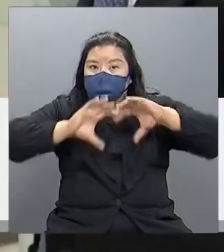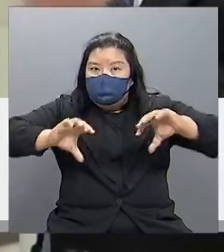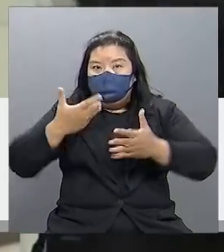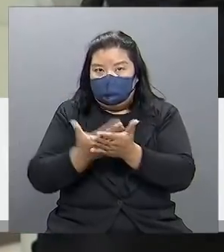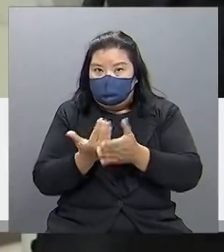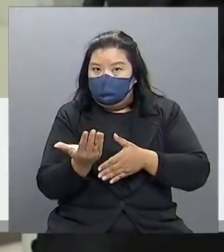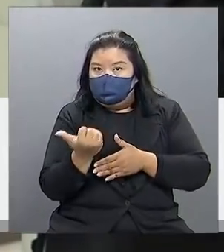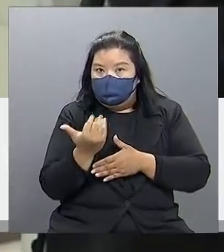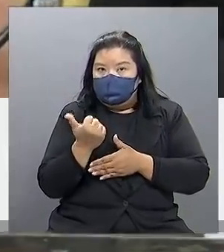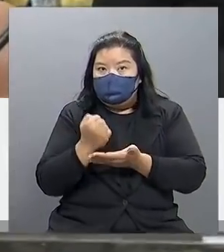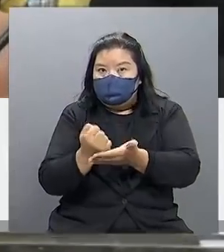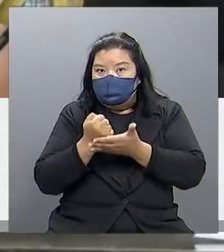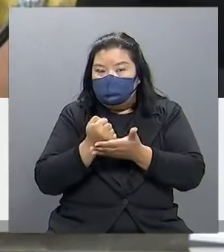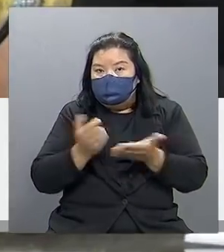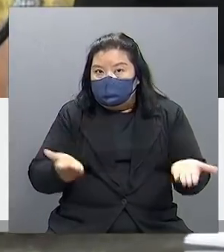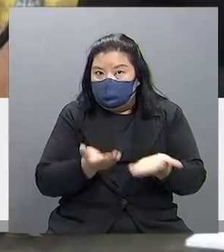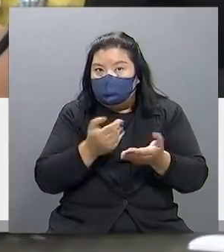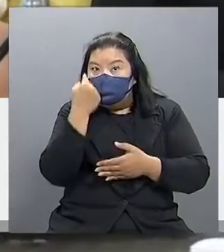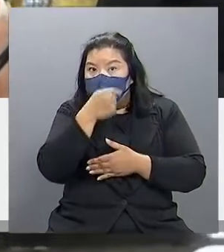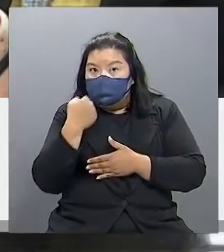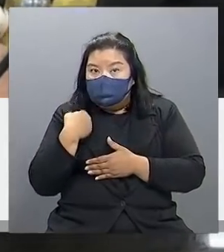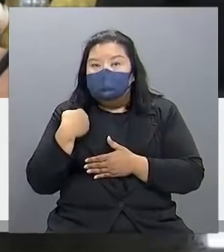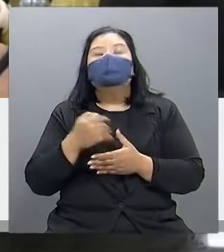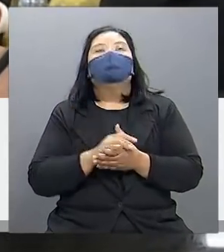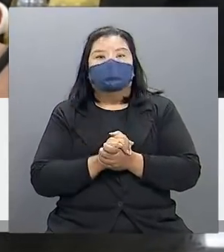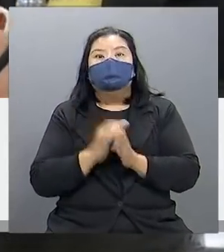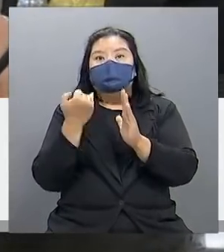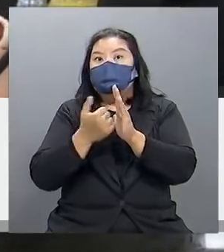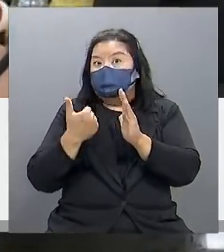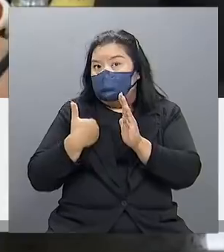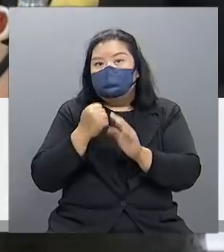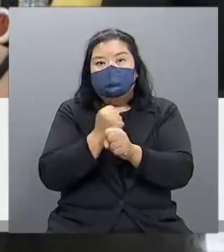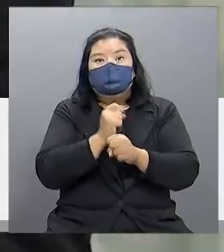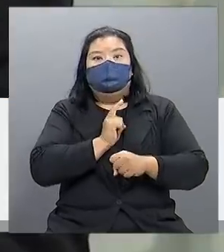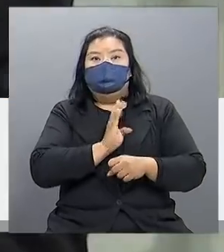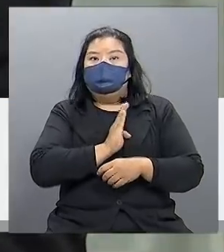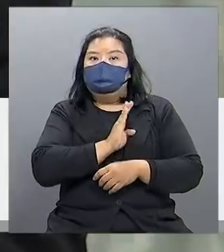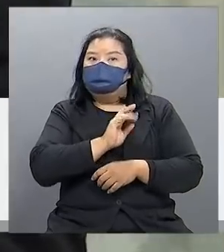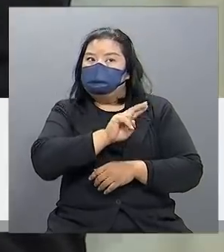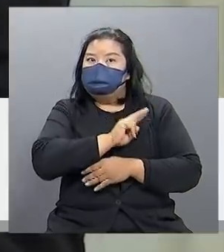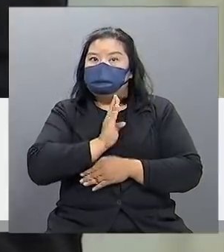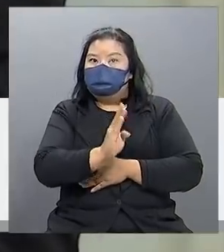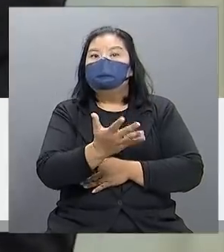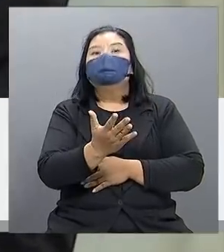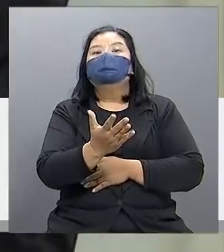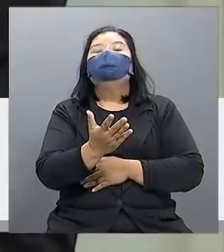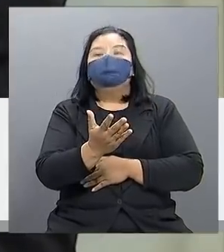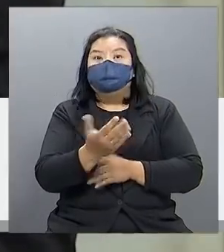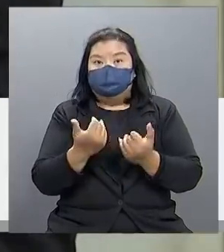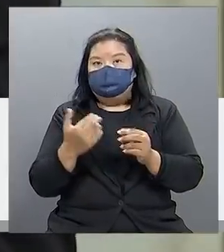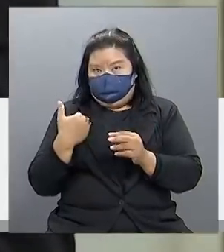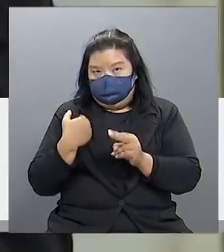ประโยชน์แก่บุคคลใดหรือไม่และเข้าข่ายละเว้นการปฏิบัติหน้าที่หรือไม่นะคะนอกจากนี้ยังมีนายเรืองไกร